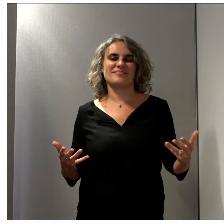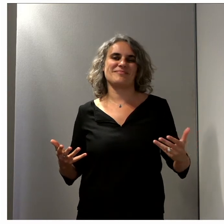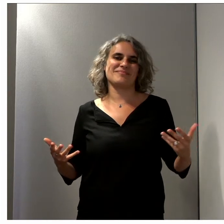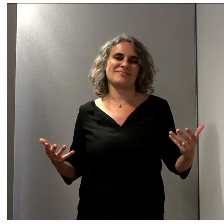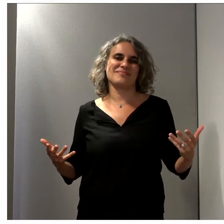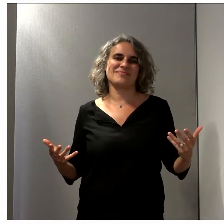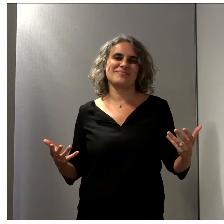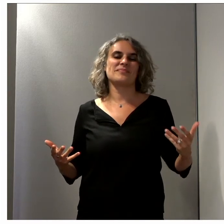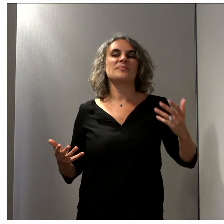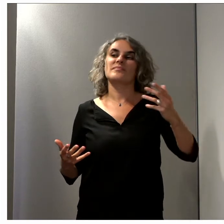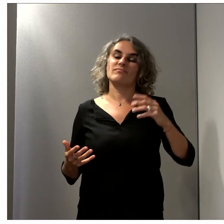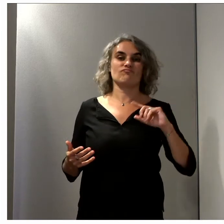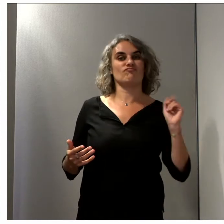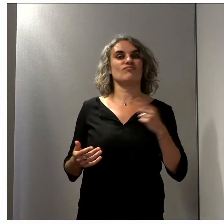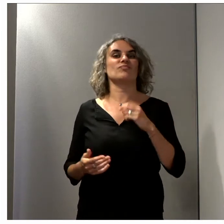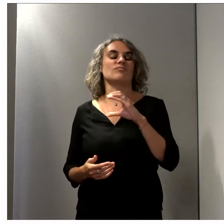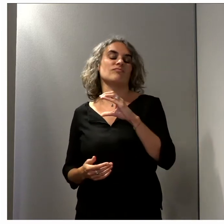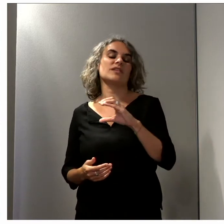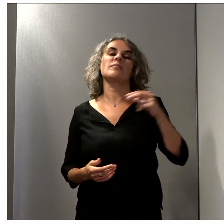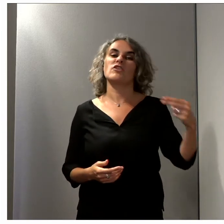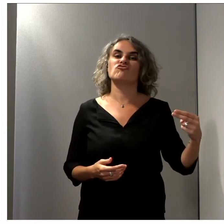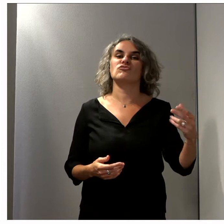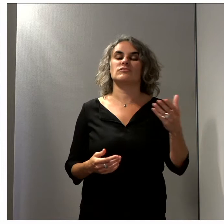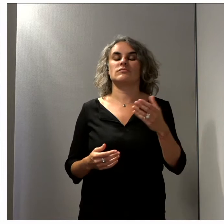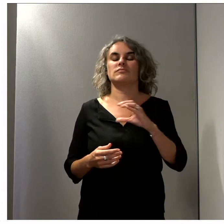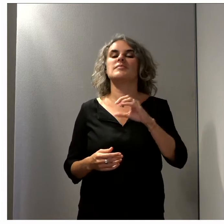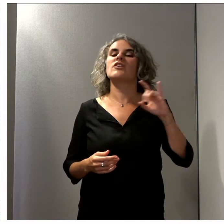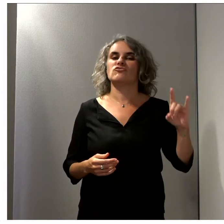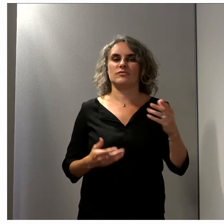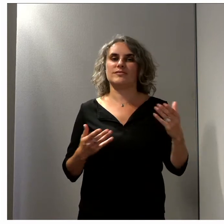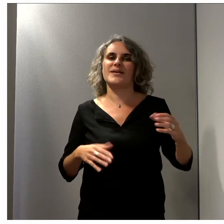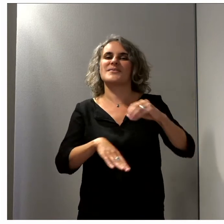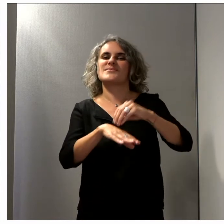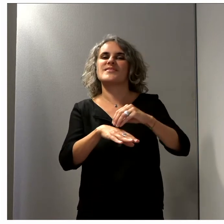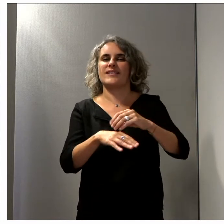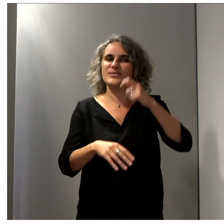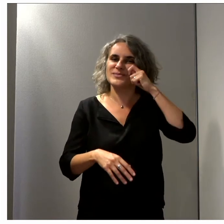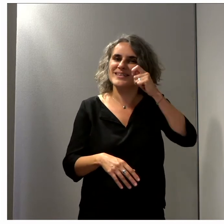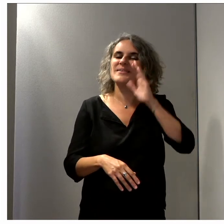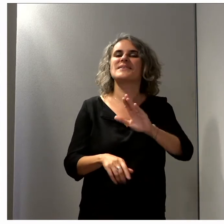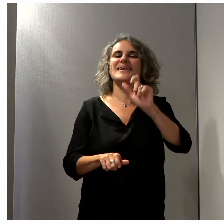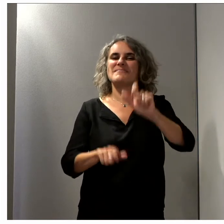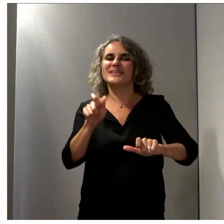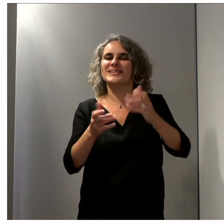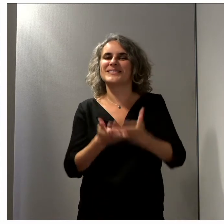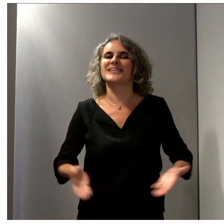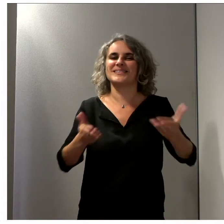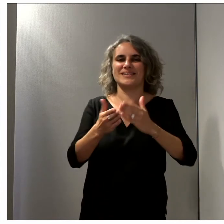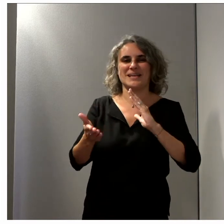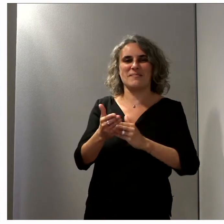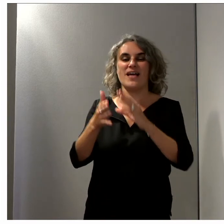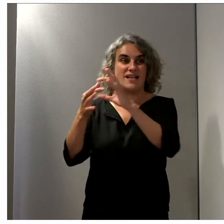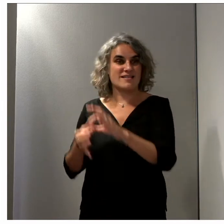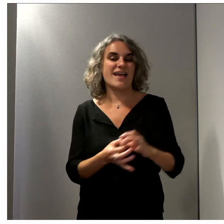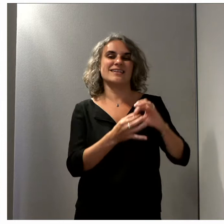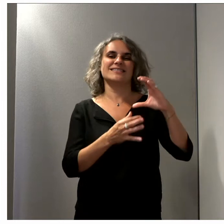donc, en tant que Conseil national consultatif des personnes handicapées avec les CDCA.